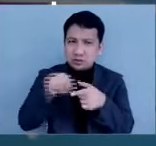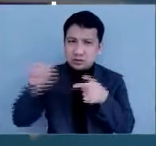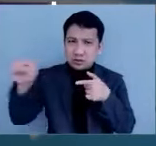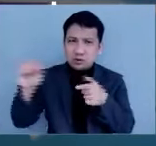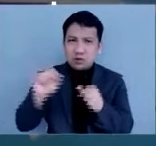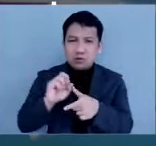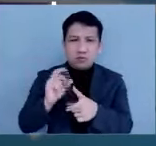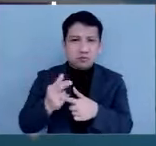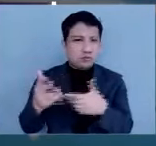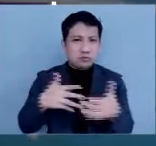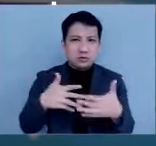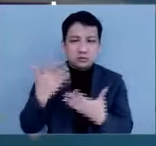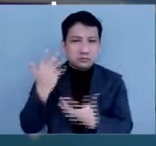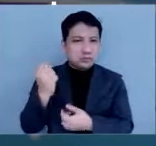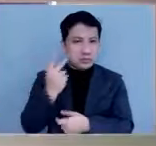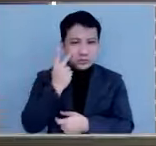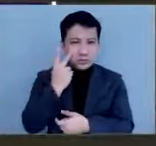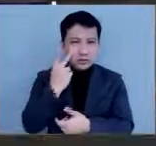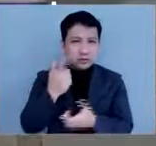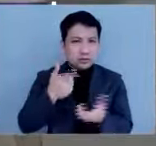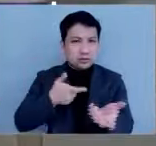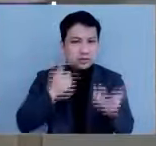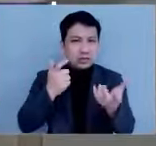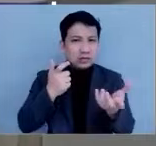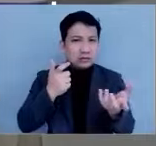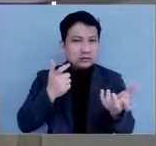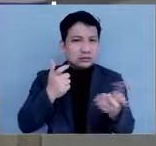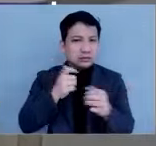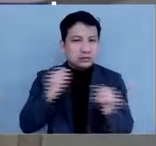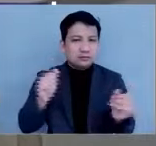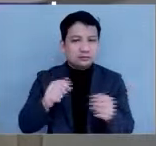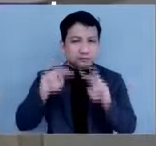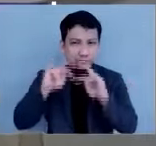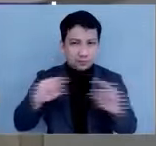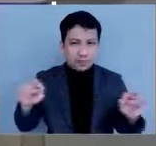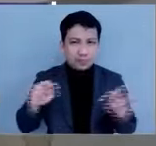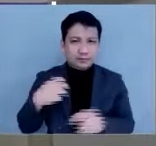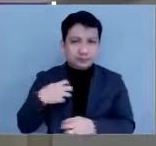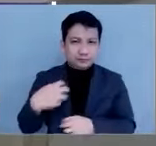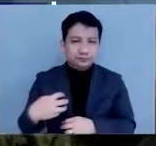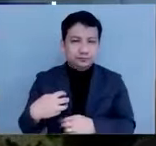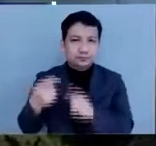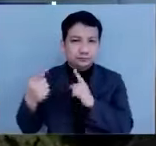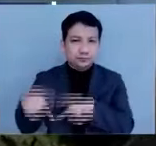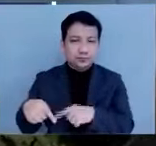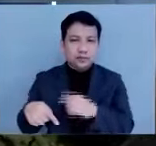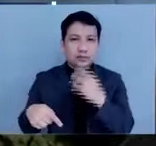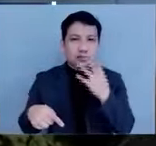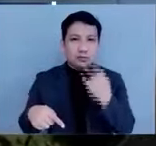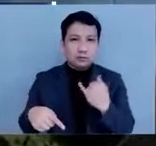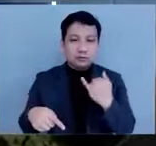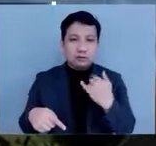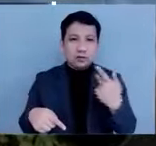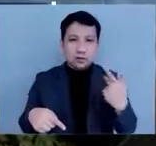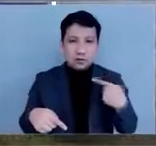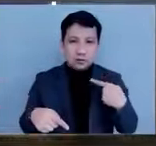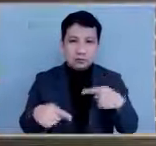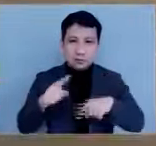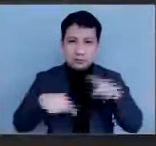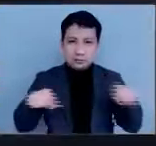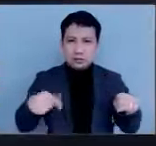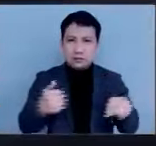anong kung ano, or air gun. Iniimbestigahan na ng pulisya ang insidente, lalo't meron pa raw ibang